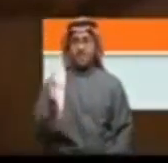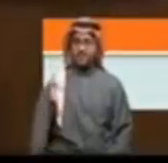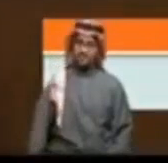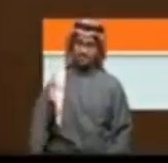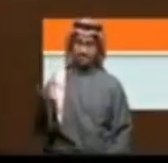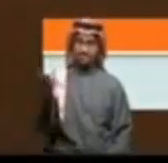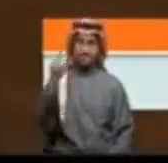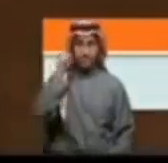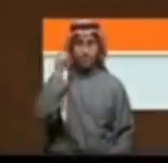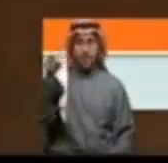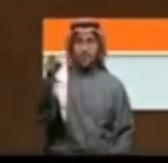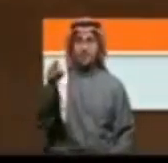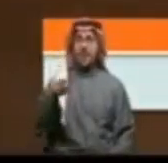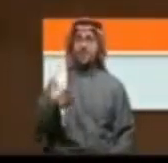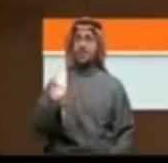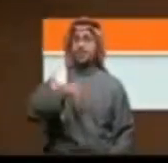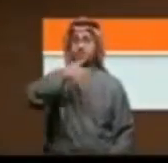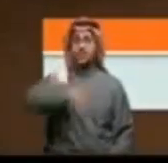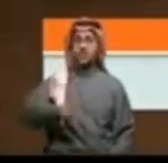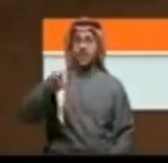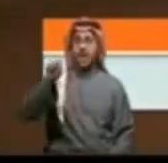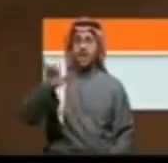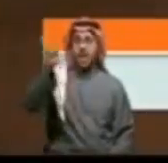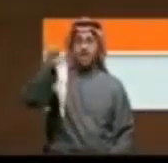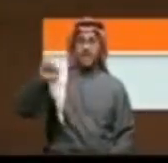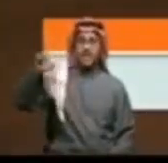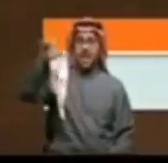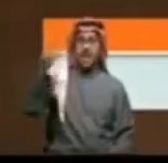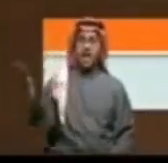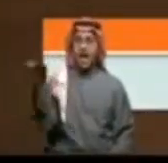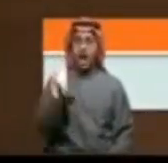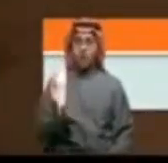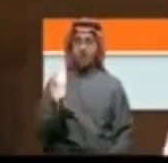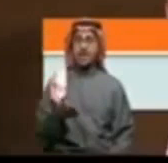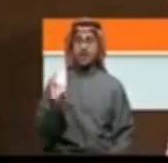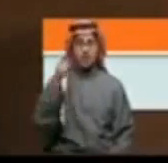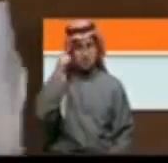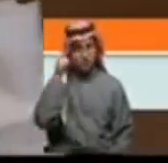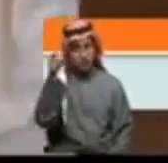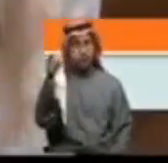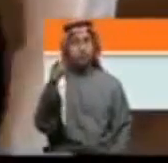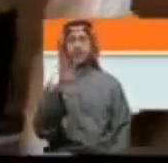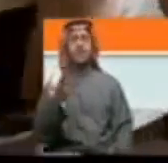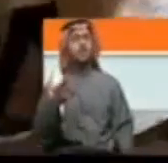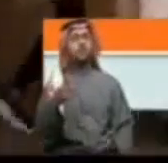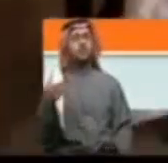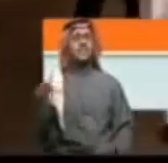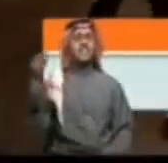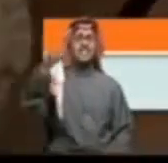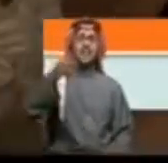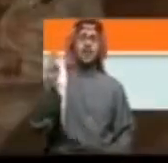بداية أرحب فيك شيخ فيصل، بأهلا وسهلا فيك عبر القناة السعودية. بالبداية ودنا سؤالك عن هذا